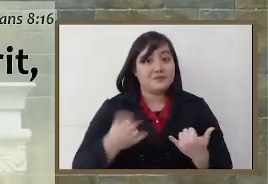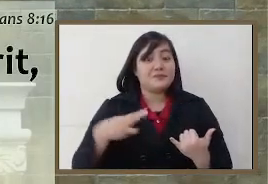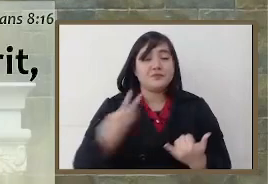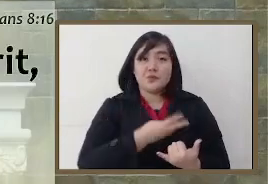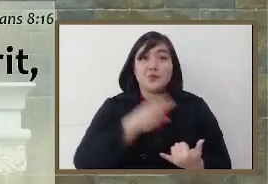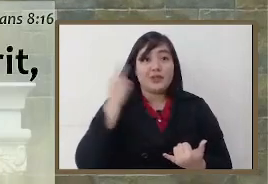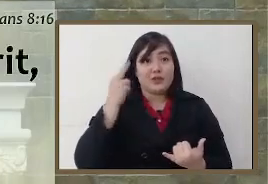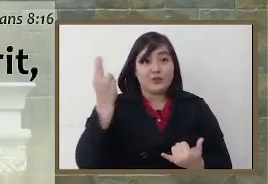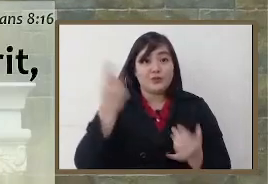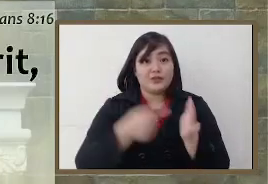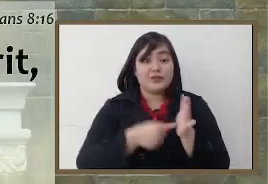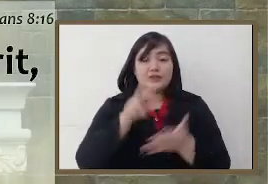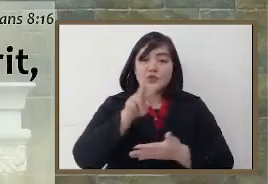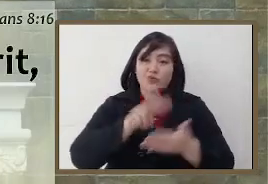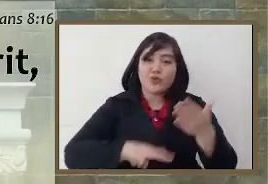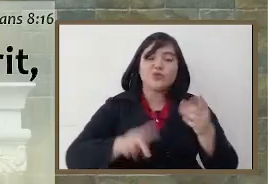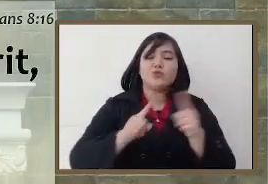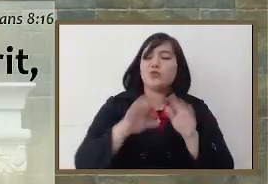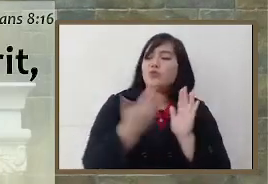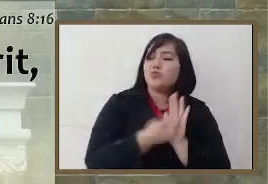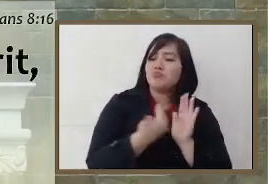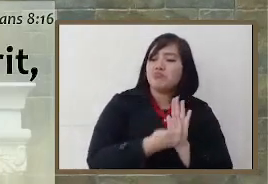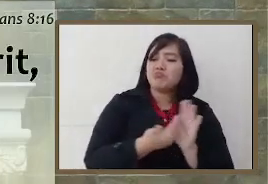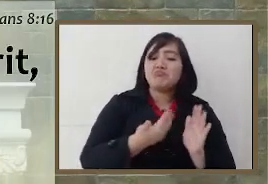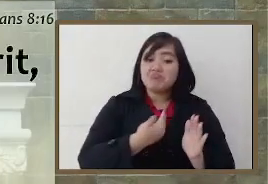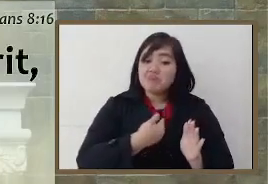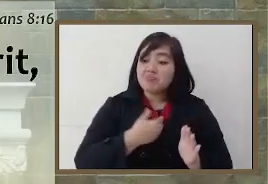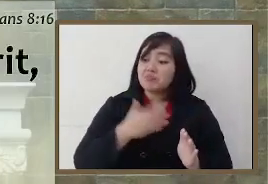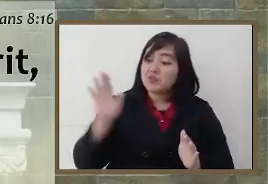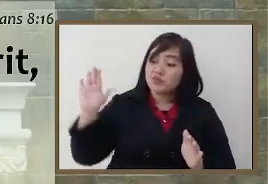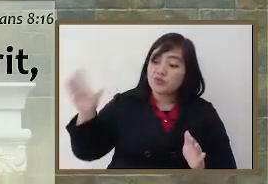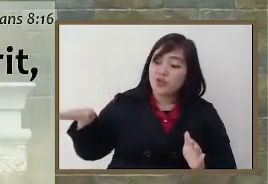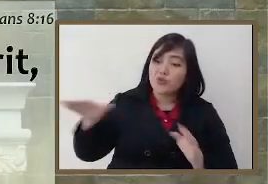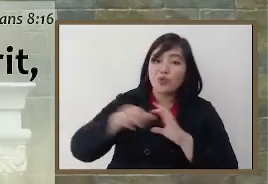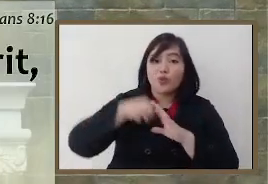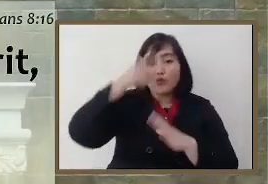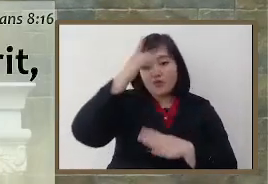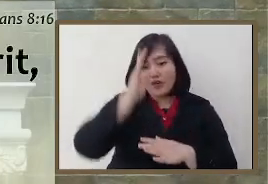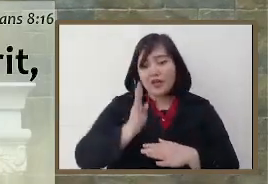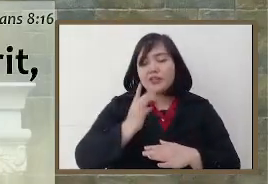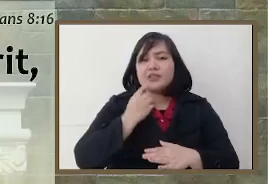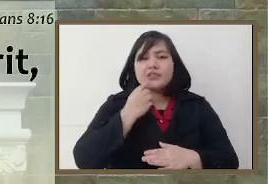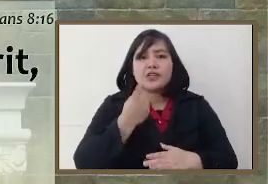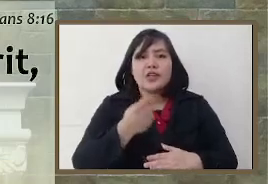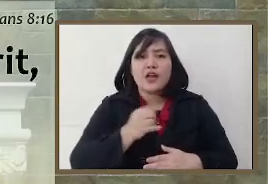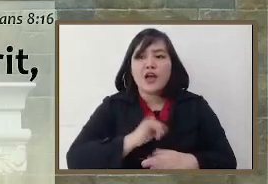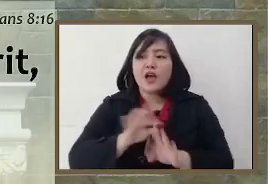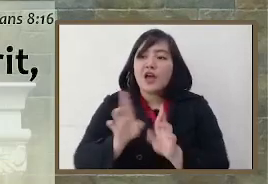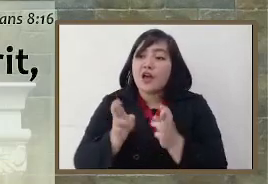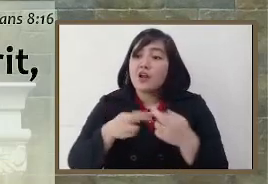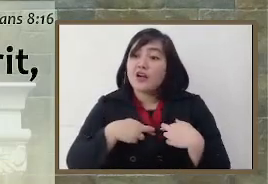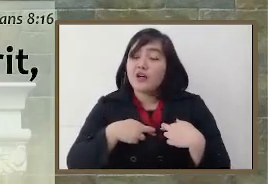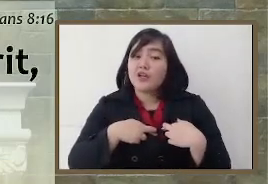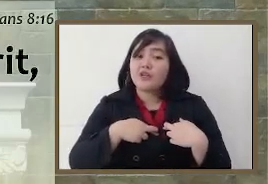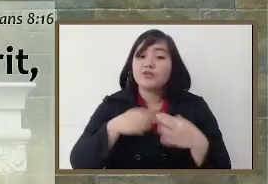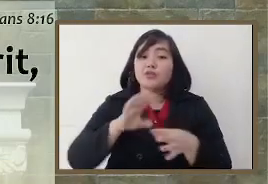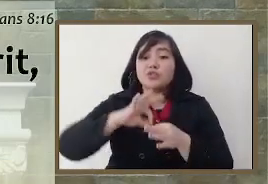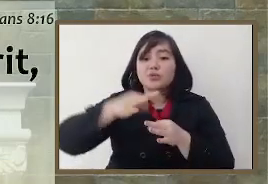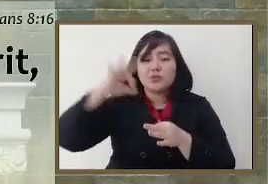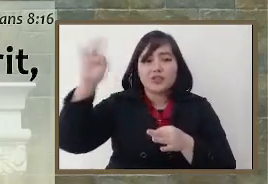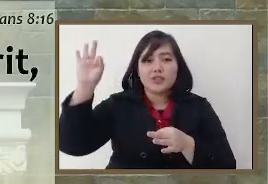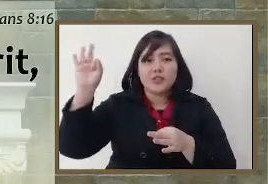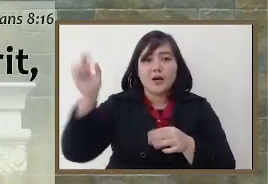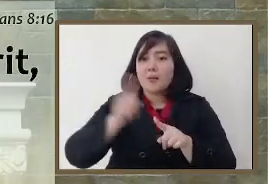Diyos. Hasabihin natin sa tao, tinanggap mo ng Spirit. But that is not exactly what the Apostle